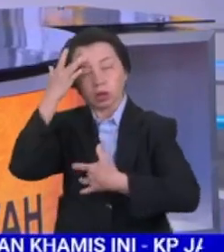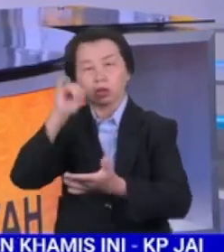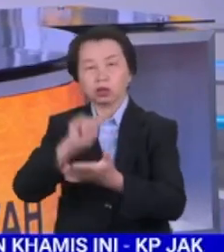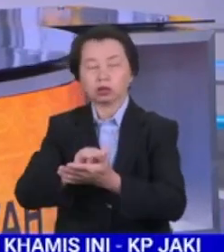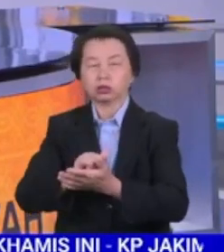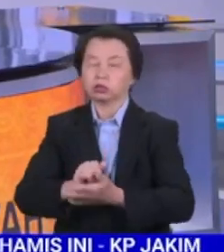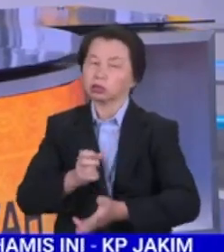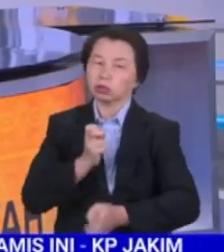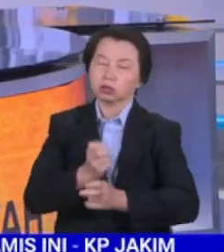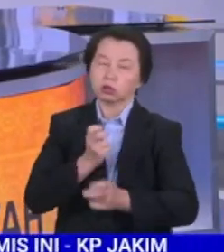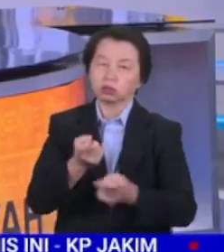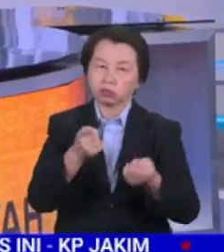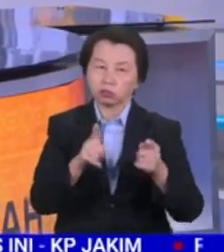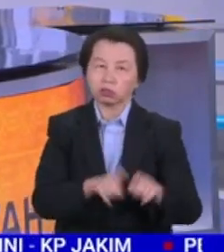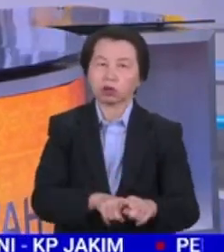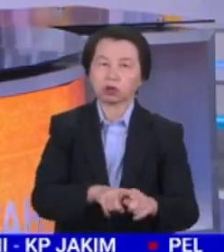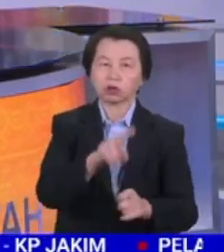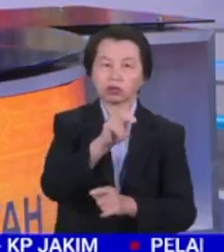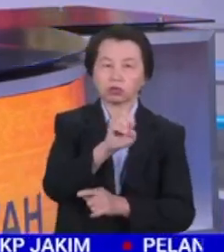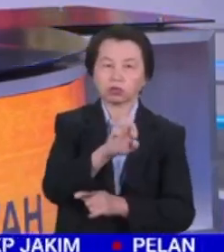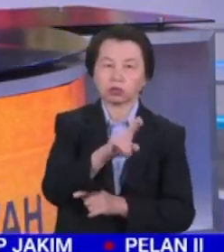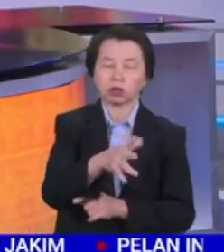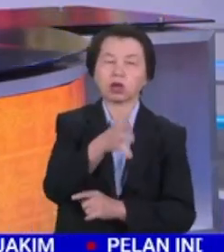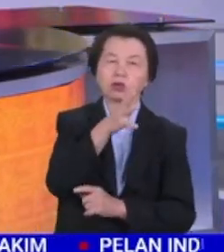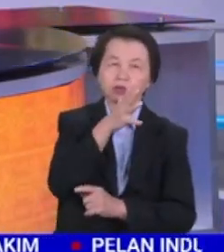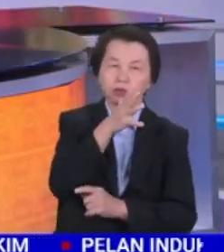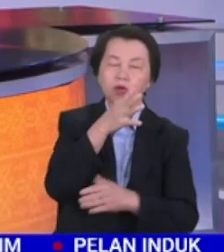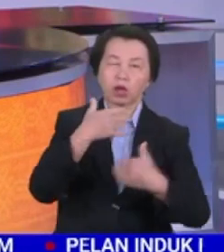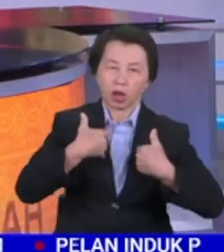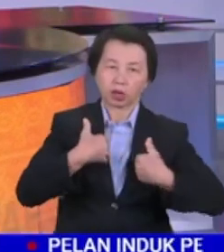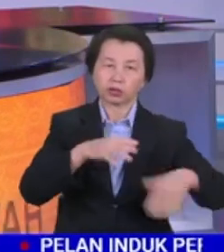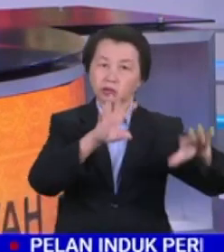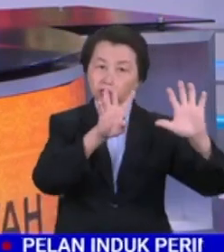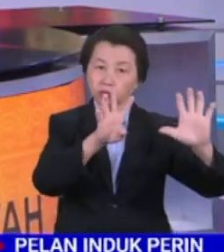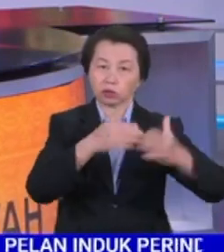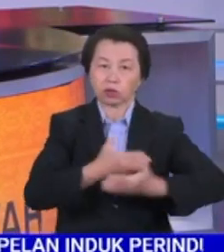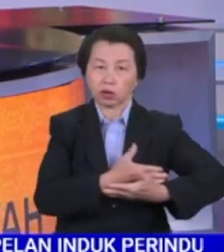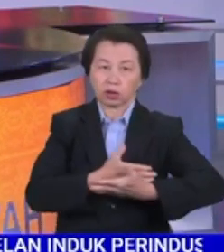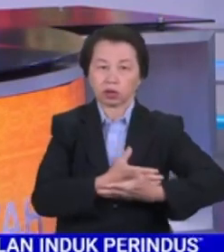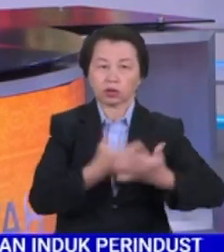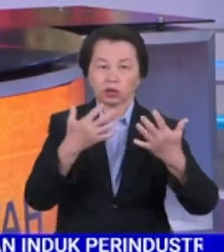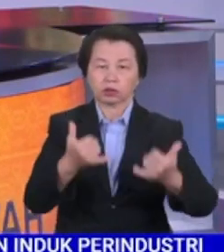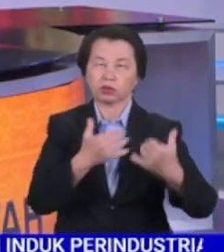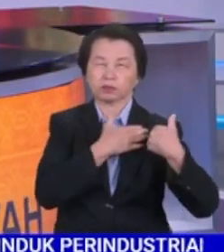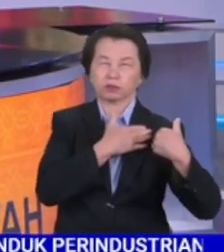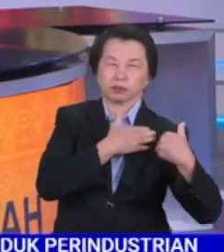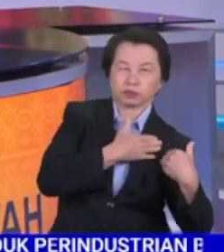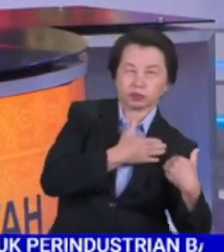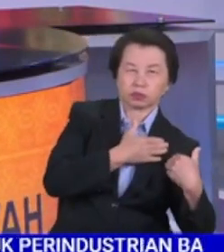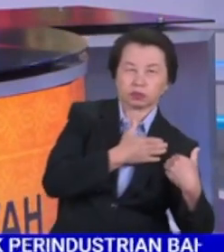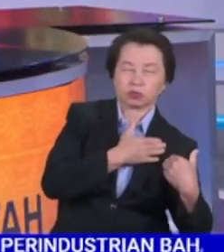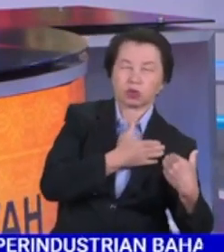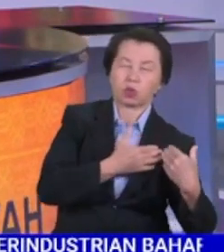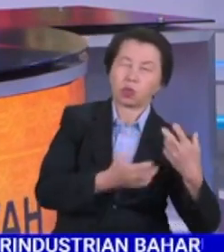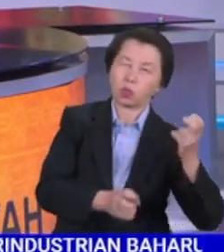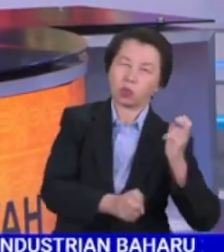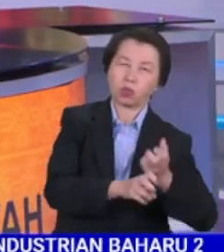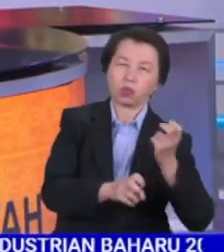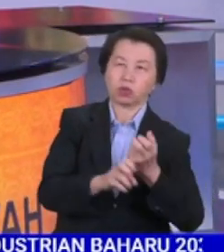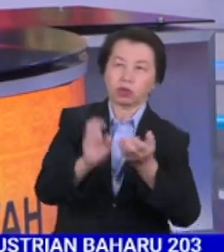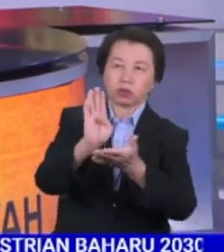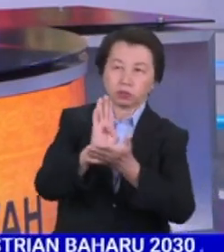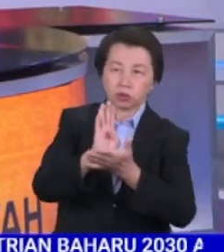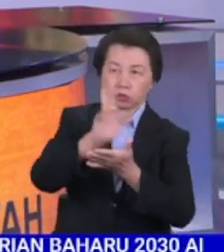antara ujian yang menimpa Nurul Fadira Isa, ibu kepada 9 orang anak. Kini bebannya semakin berkurang. Selain menerima